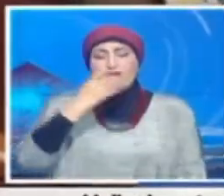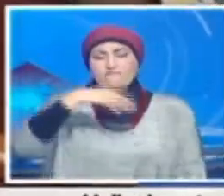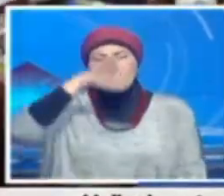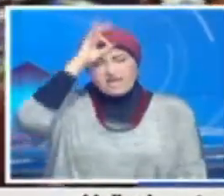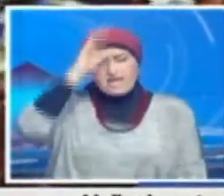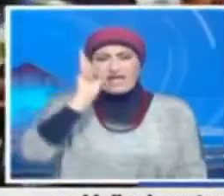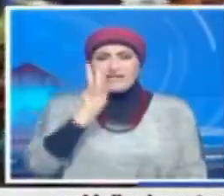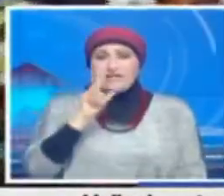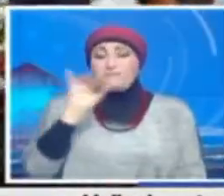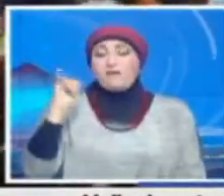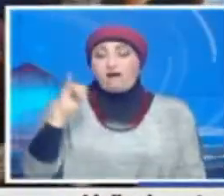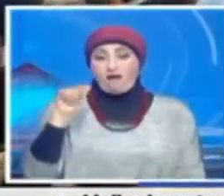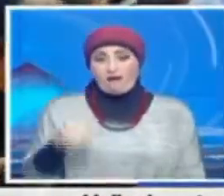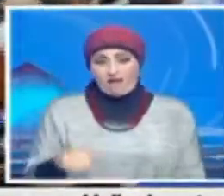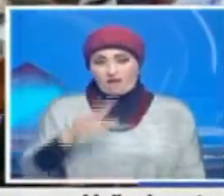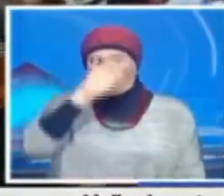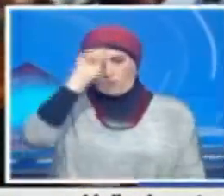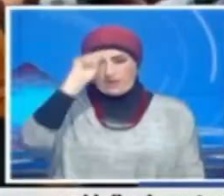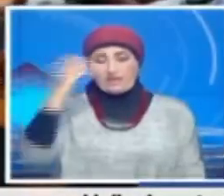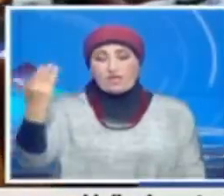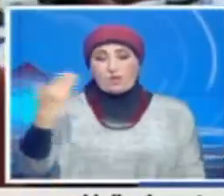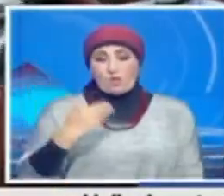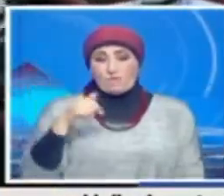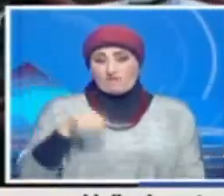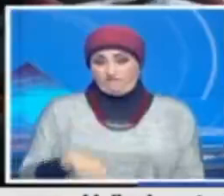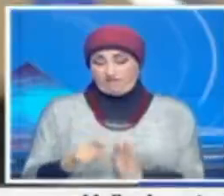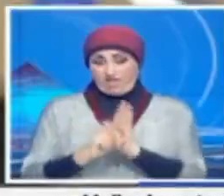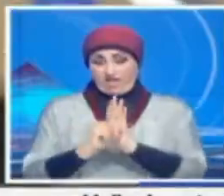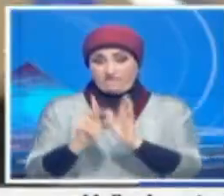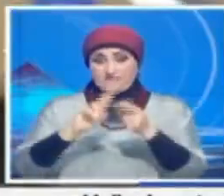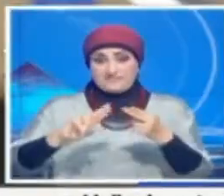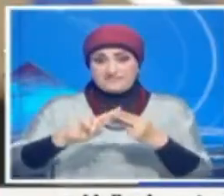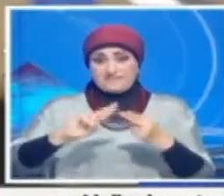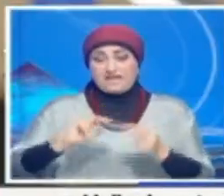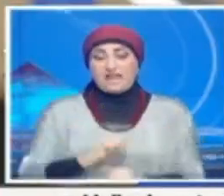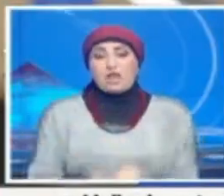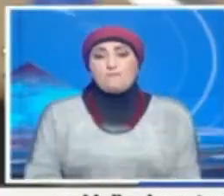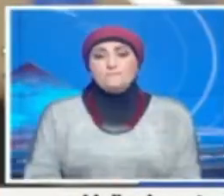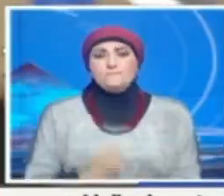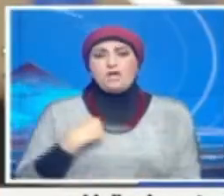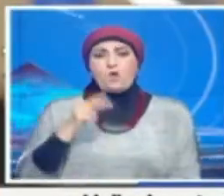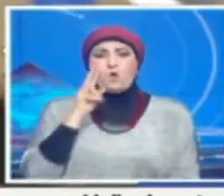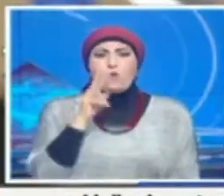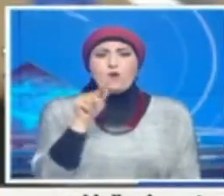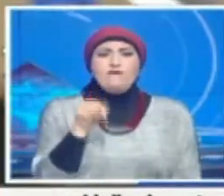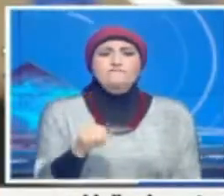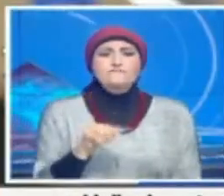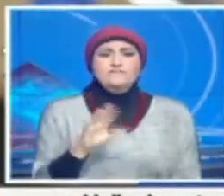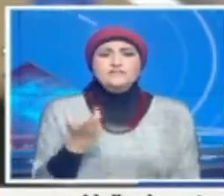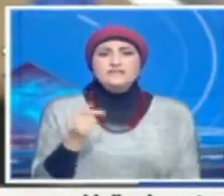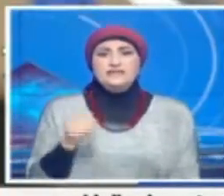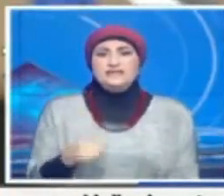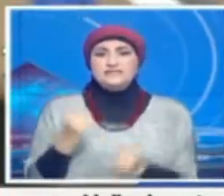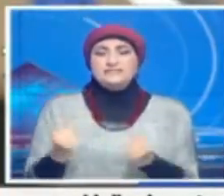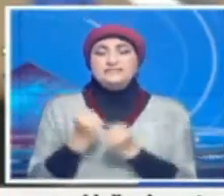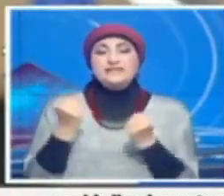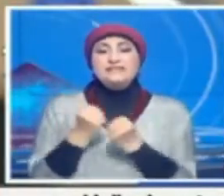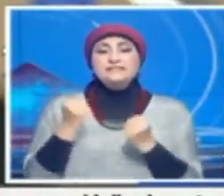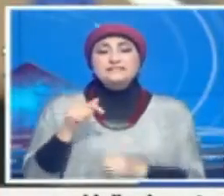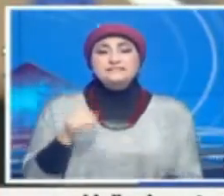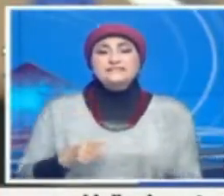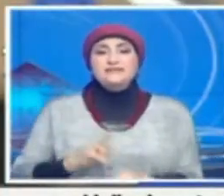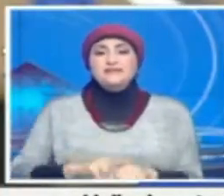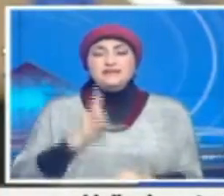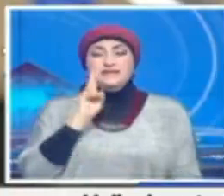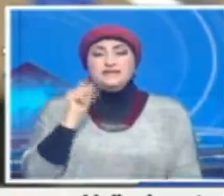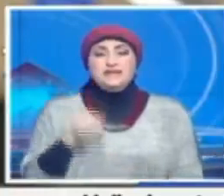والأجنبية المشاركة في بعثات حفظ السلام الأممية. أكثر شيء لفت انتباهنا هو تدريب للأخوة